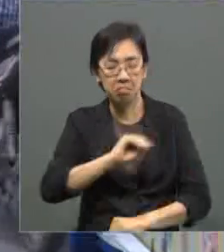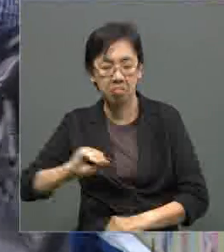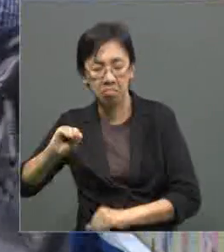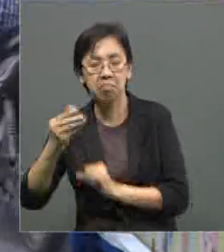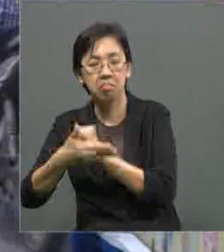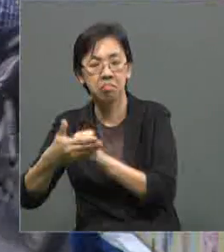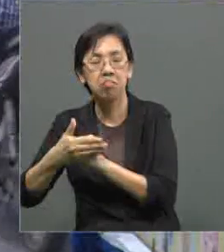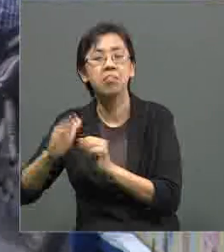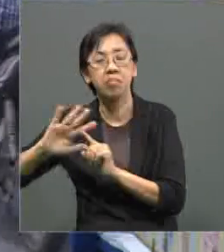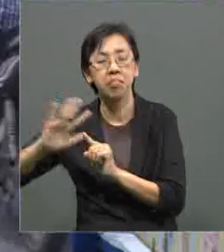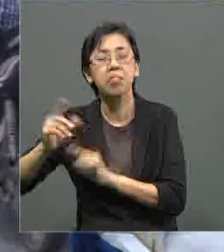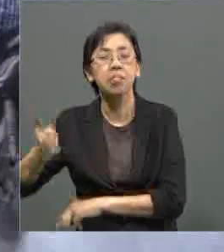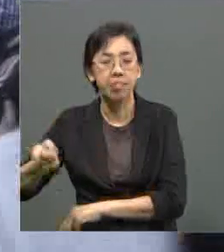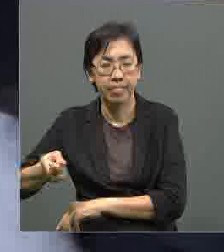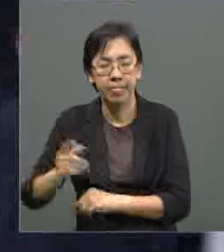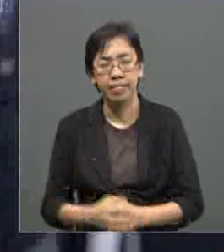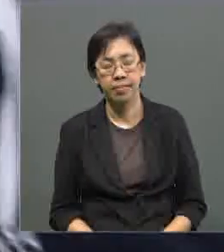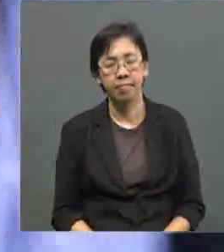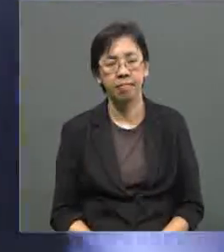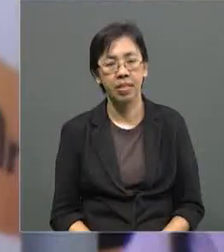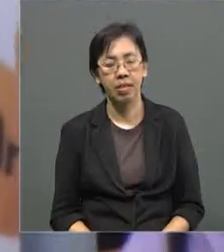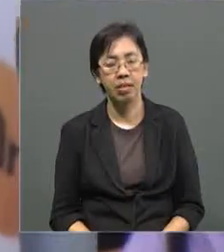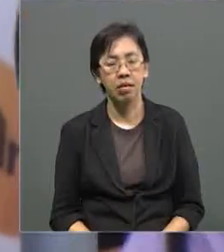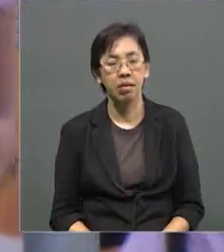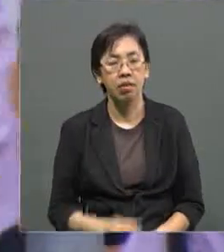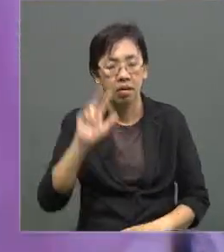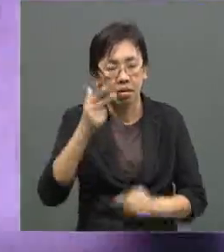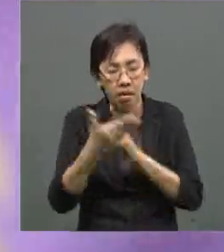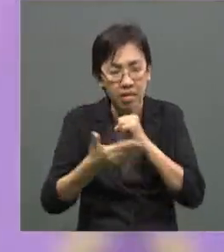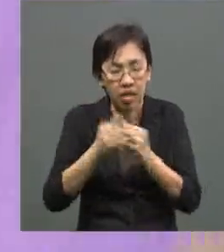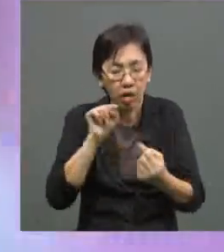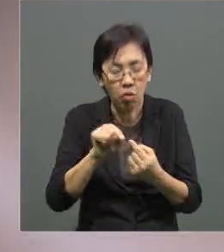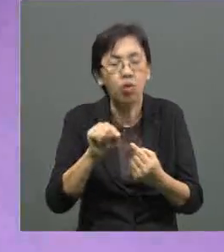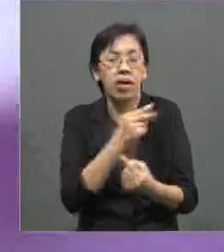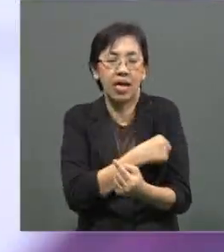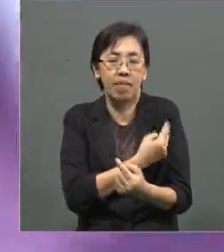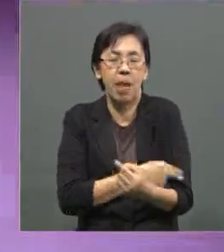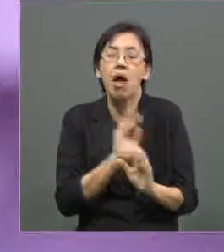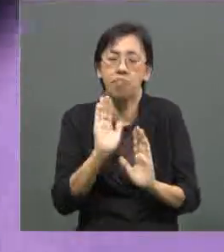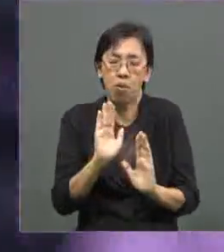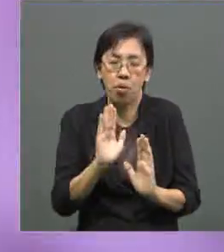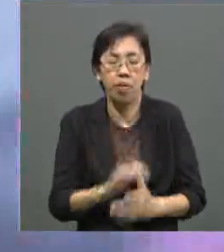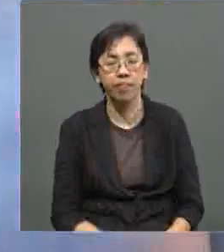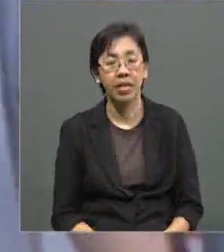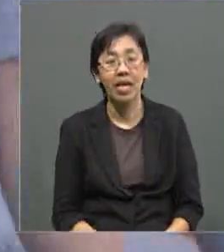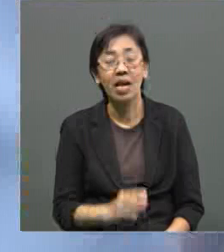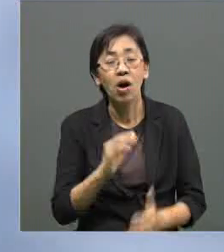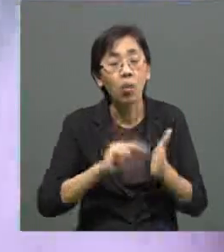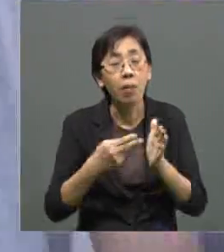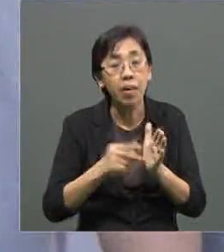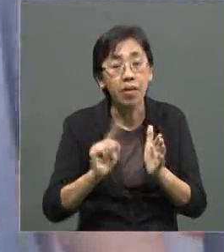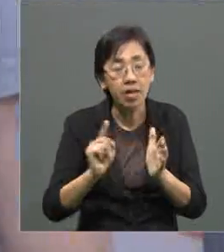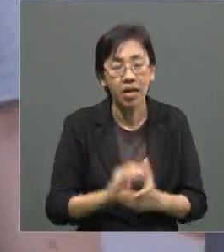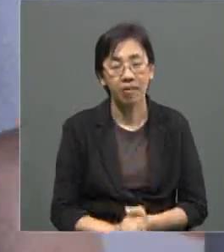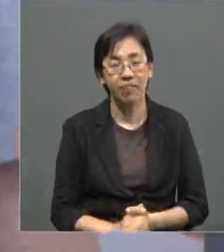ประเภทที่ 5ตามเดิมเหมือนก่อนหน้านี้และต่อไปนี้ใช้กัญชาเฉพาะทางการแพทย์เท่านั้นเพราะฉะนั้นถ้าเป็นแบบนี้หมายความว่าอะไรหมาย